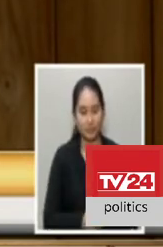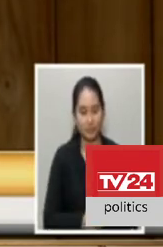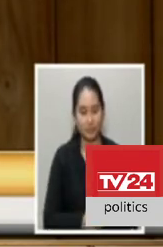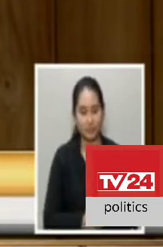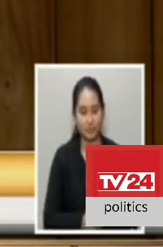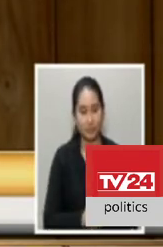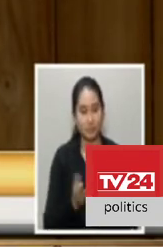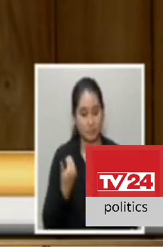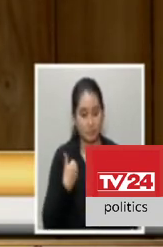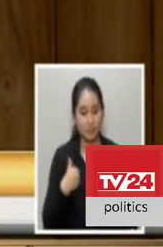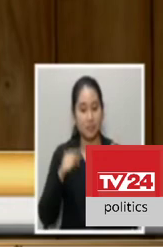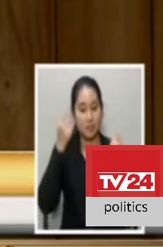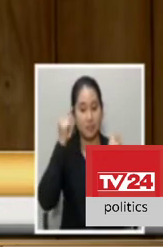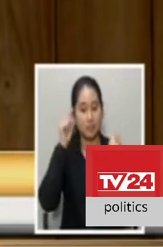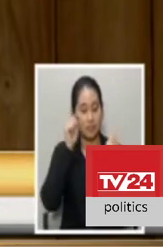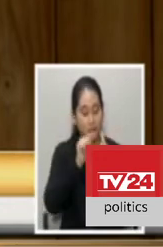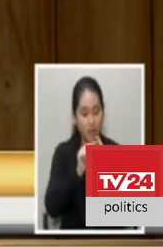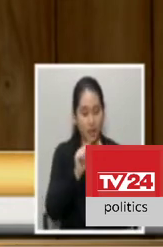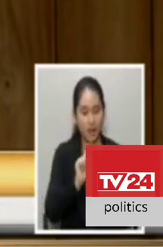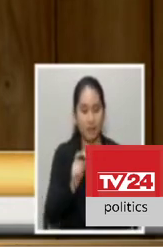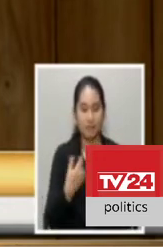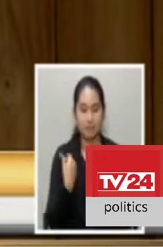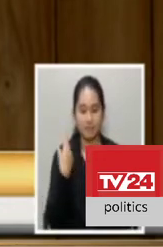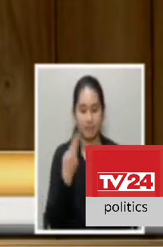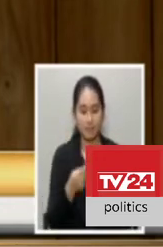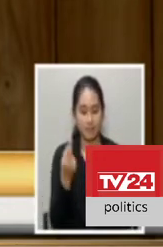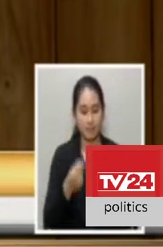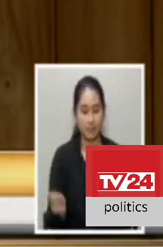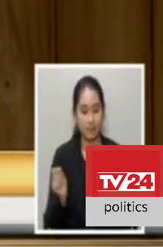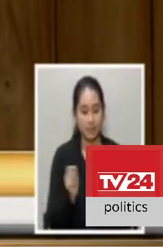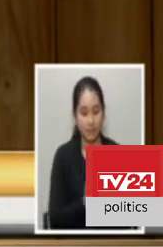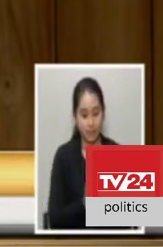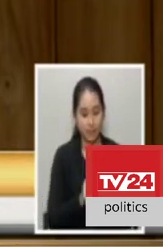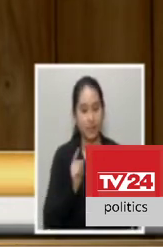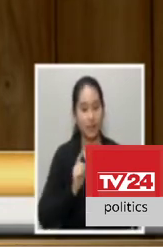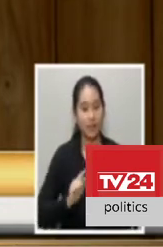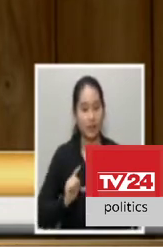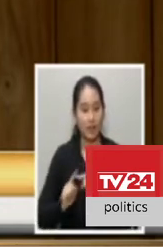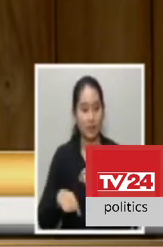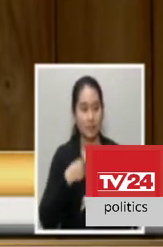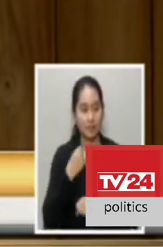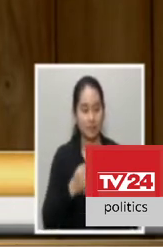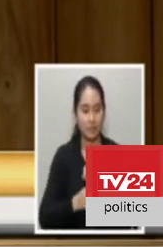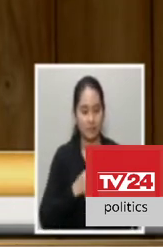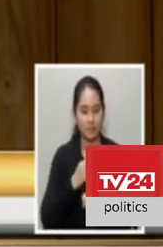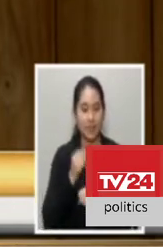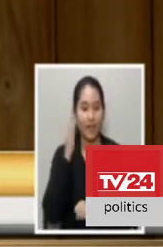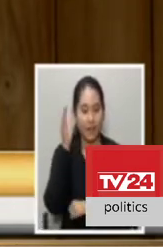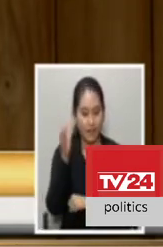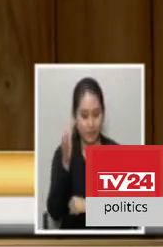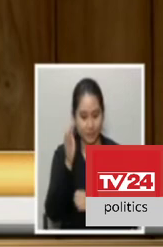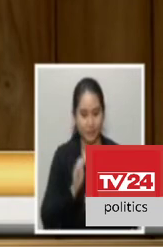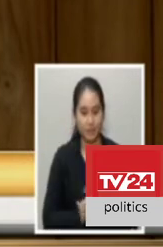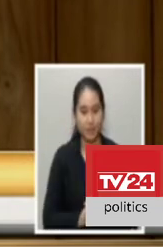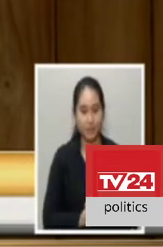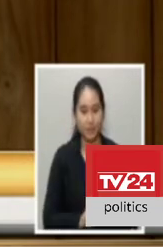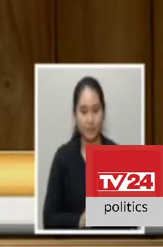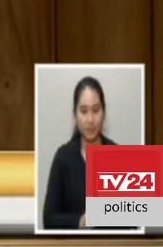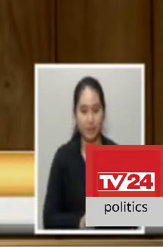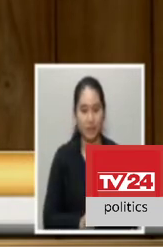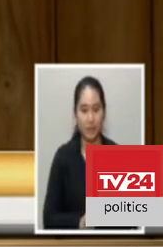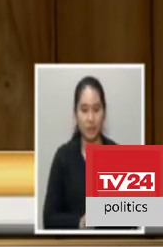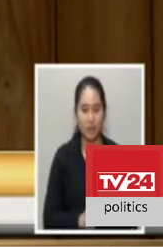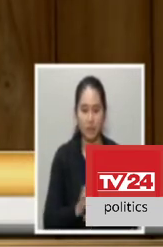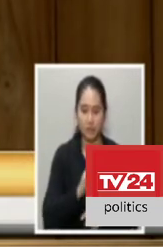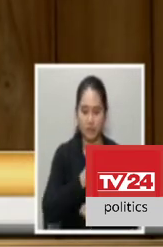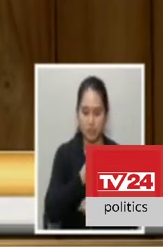มีการตั้งเป้าหมายว่าจะมีการลงนามนะฮะในปีหน้าถ้าไม่ใช่15ก็เป็น16